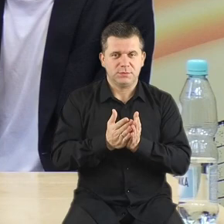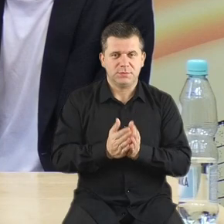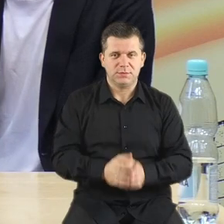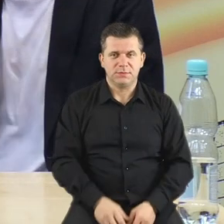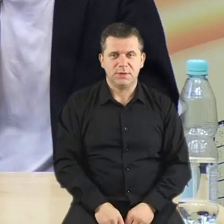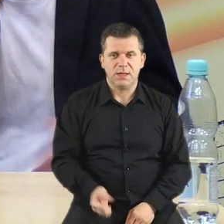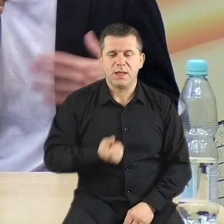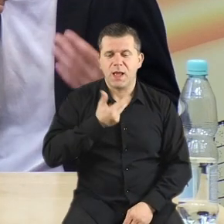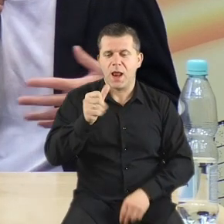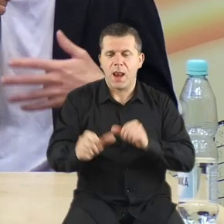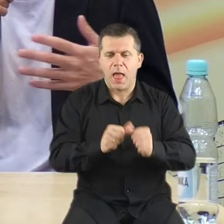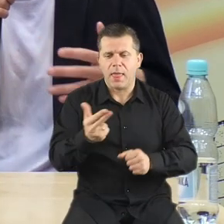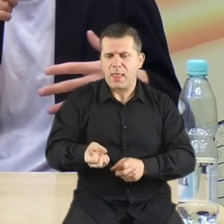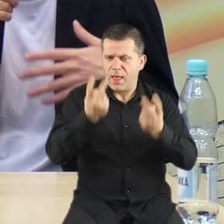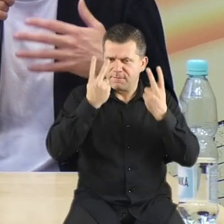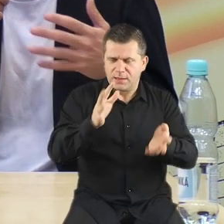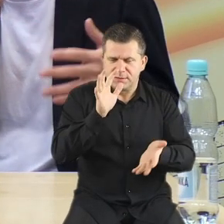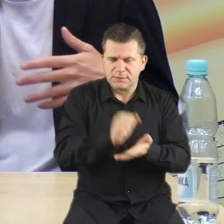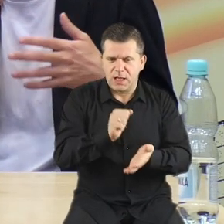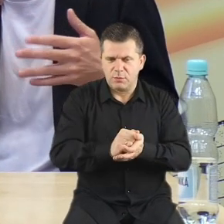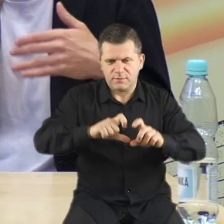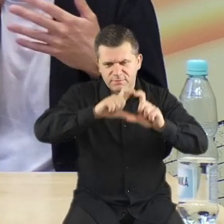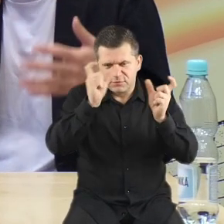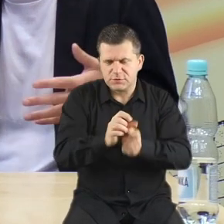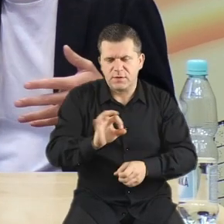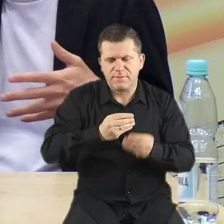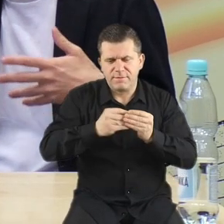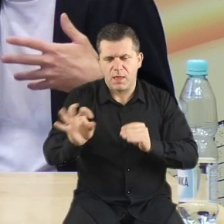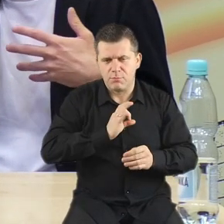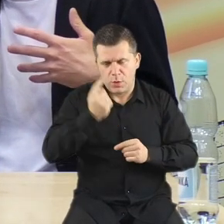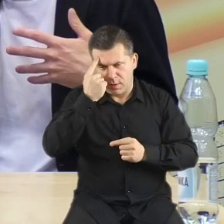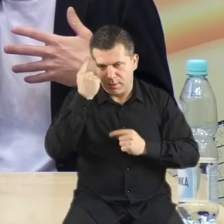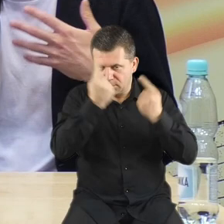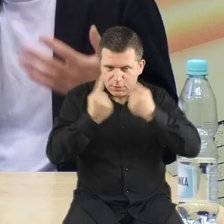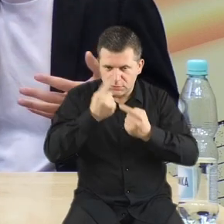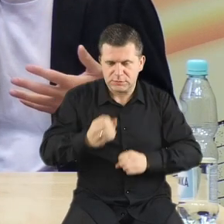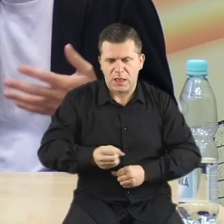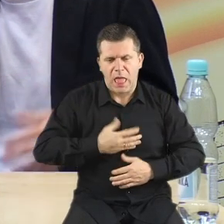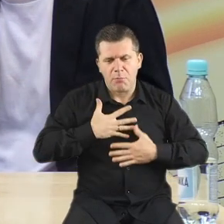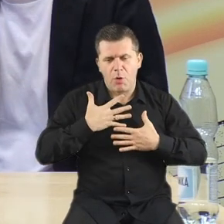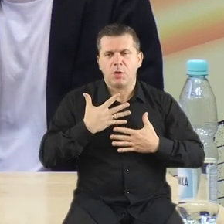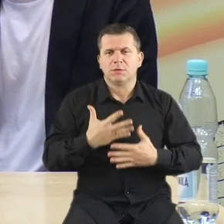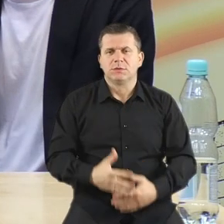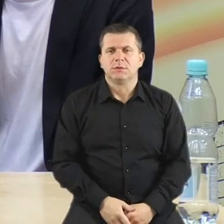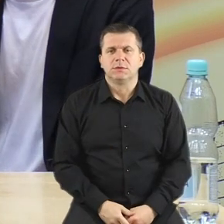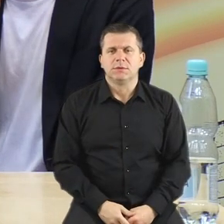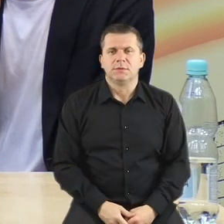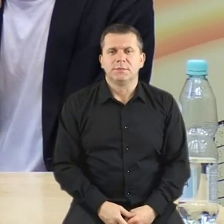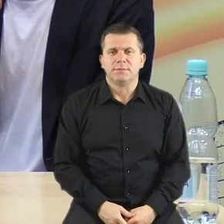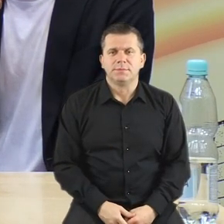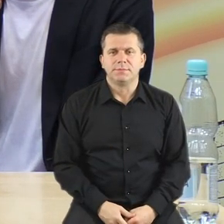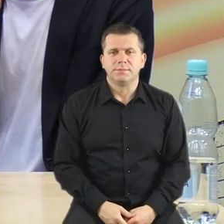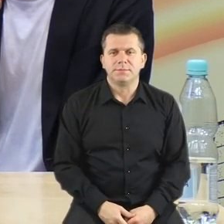przez te kilka lat jest taki najważniejszy, zajmuje wszystkie, większość myśli, emocji,